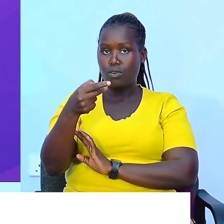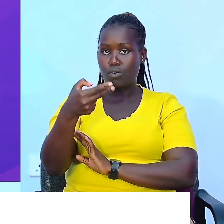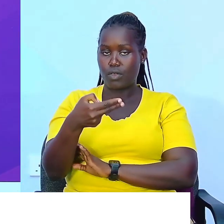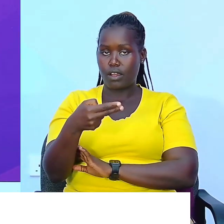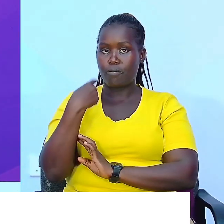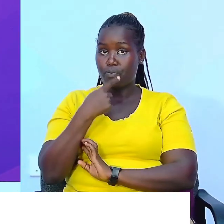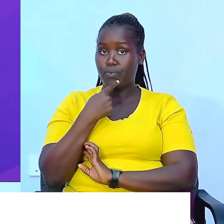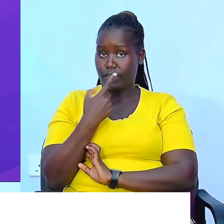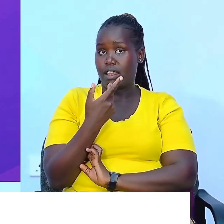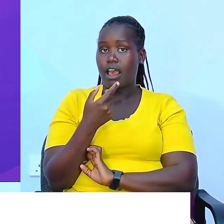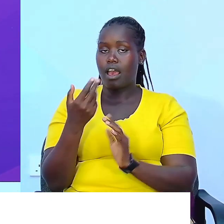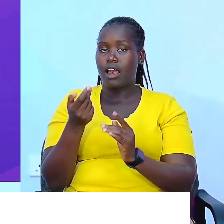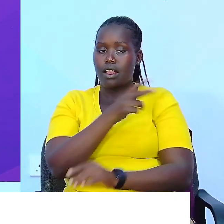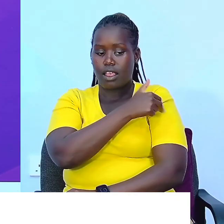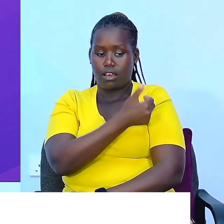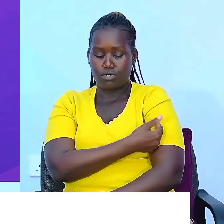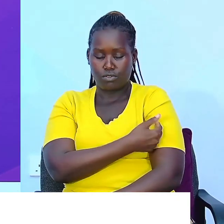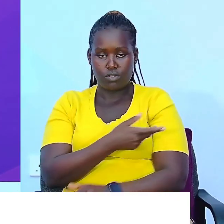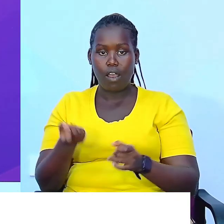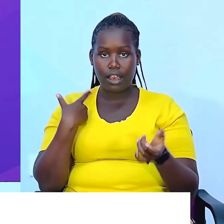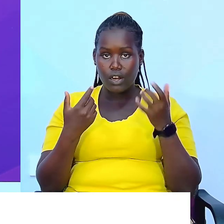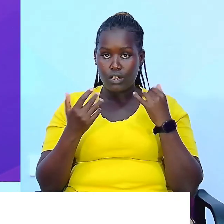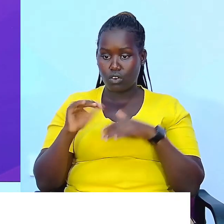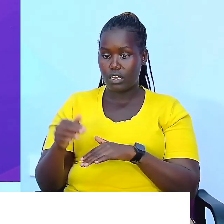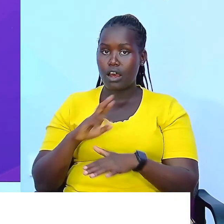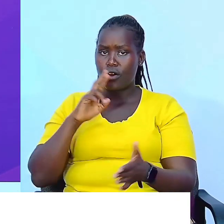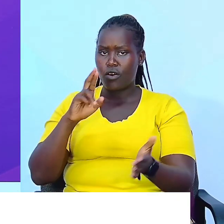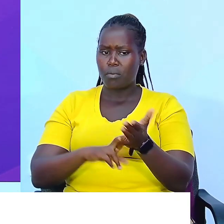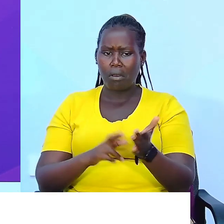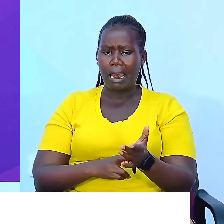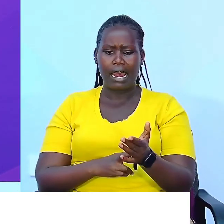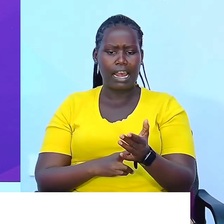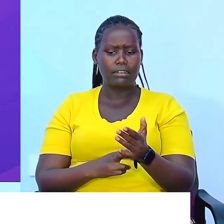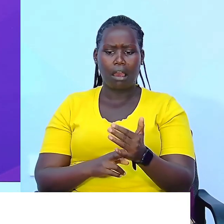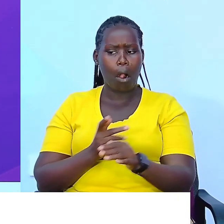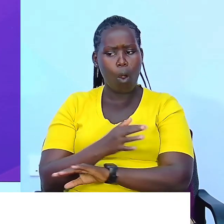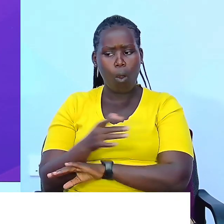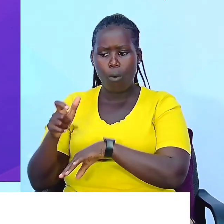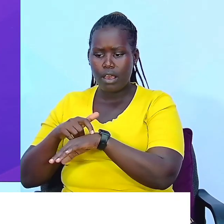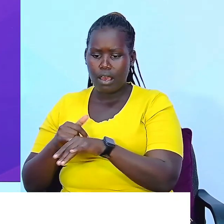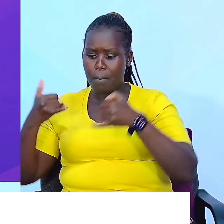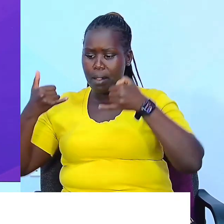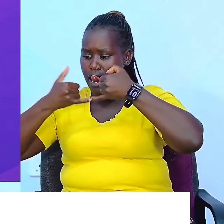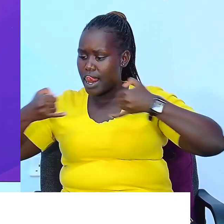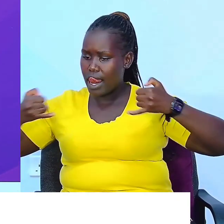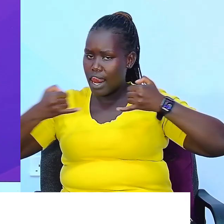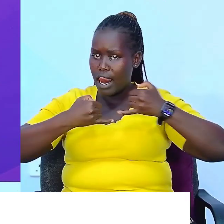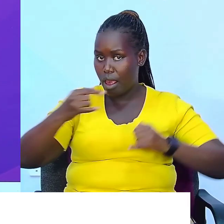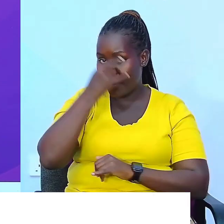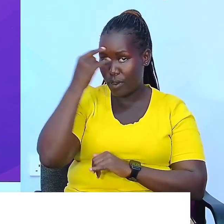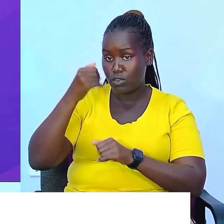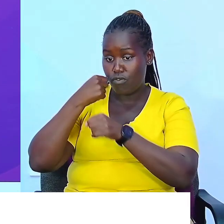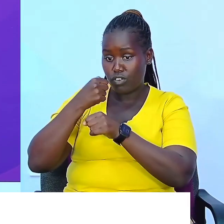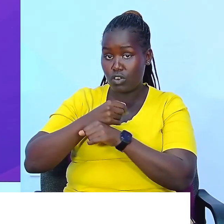County Referral Hospital, reported spending hours in queues due to the malfunctioning system and